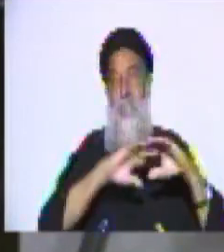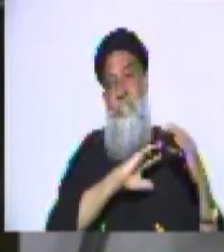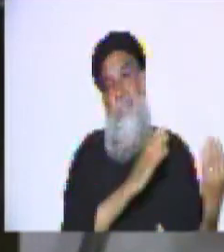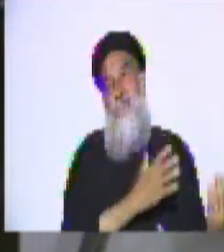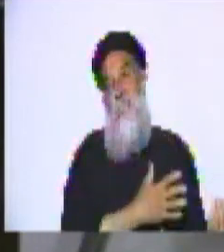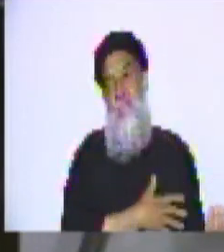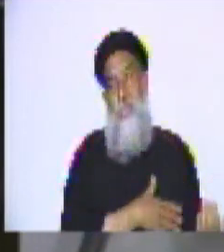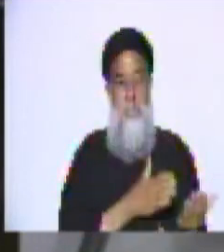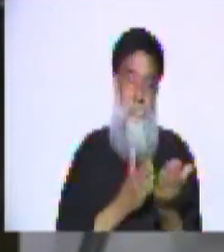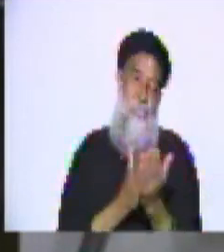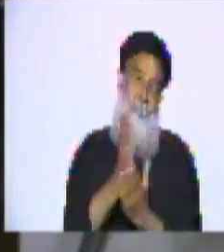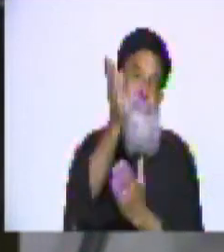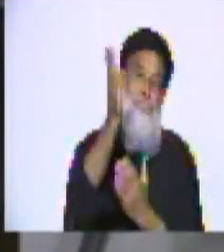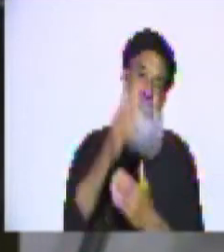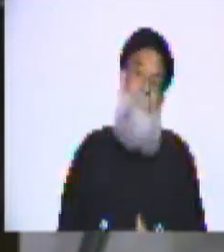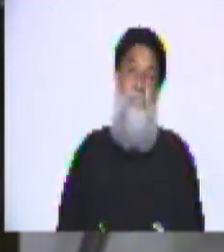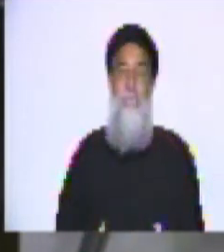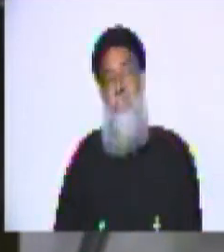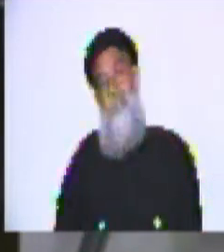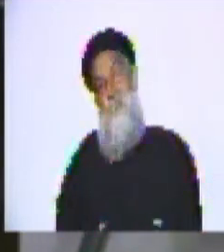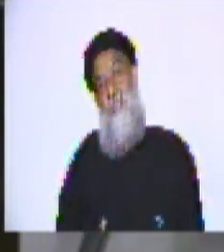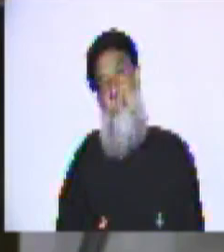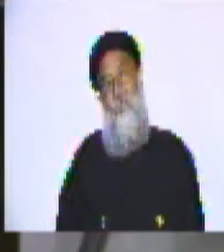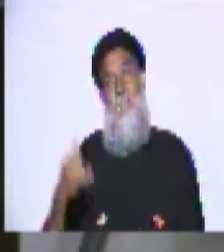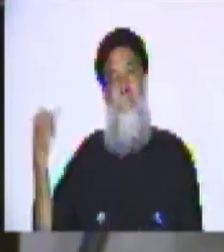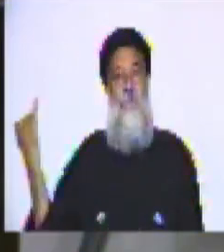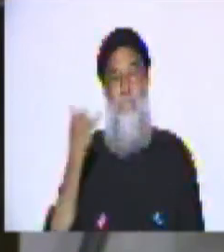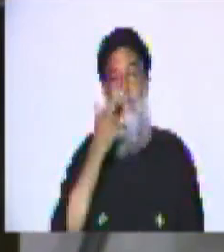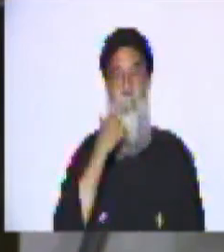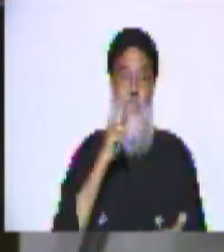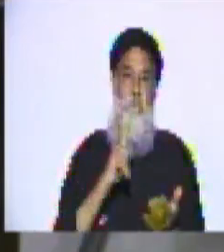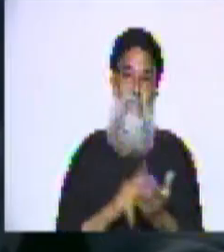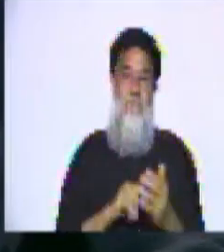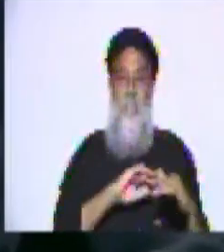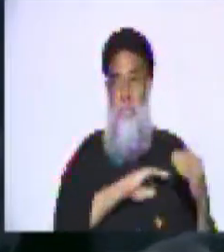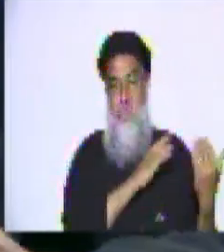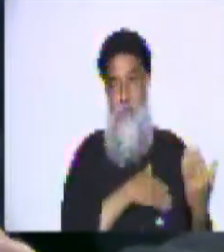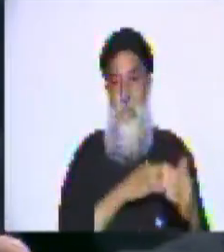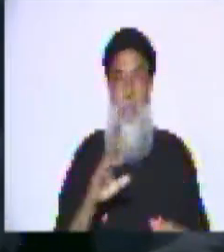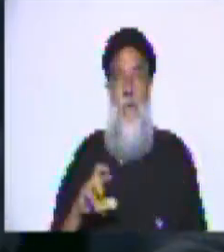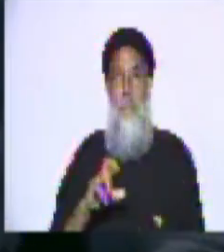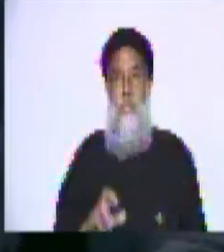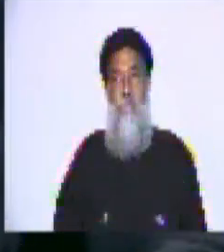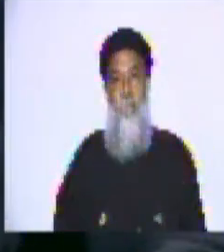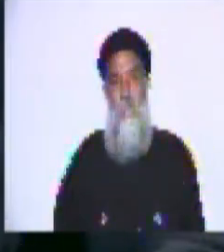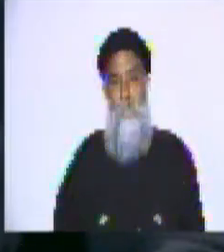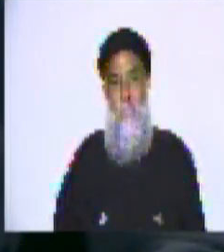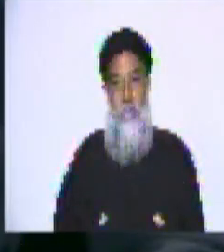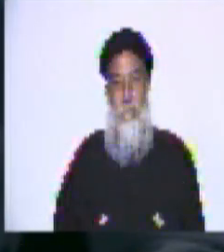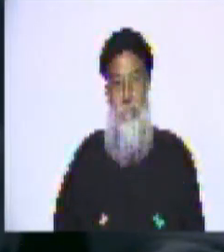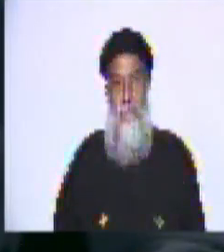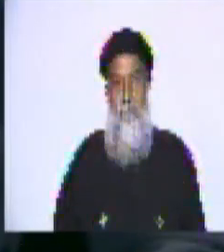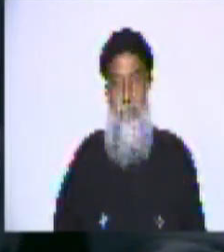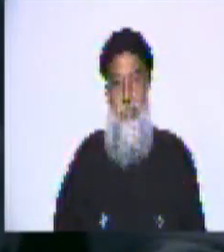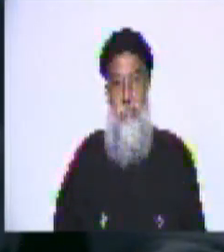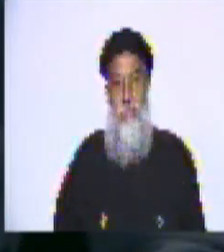الدوغما. والعقيدة تهتم بدراسة حقائق الإيمان المسيحي بهدف توضيح الإيمان.